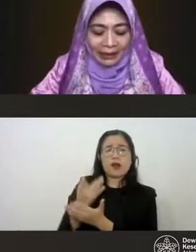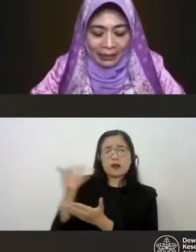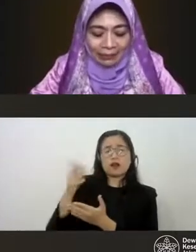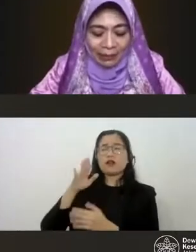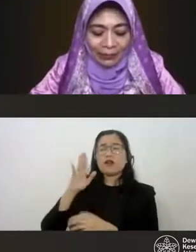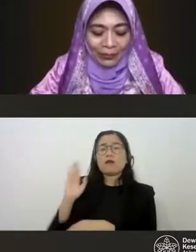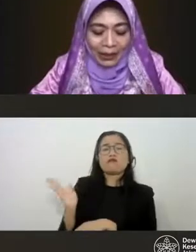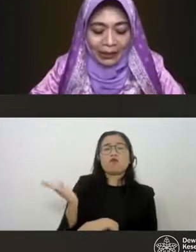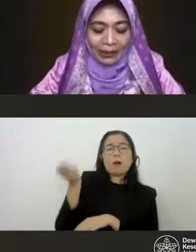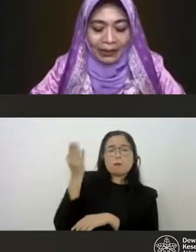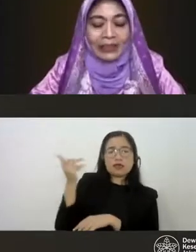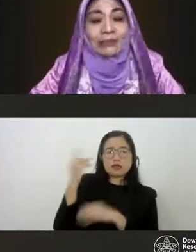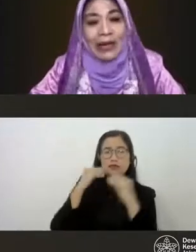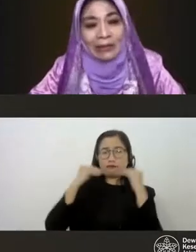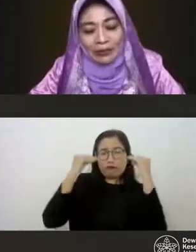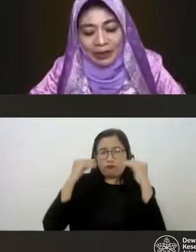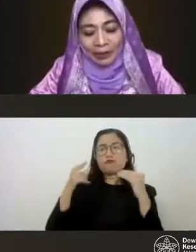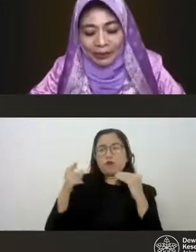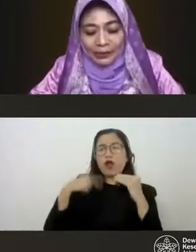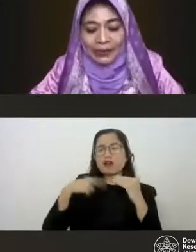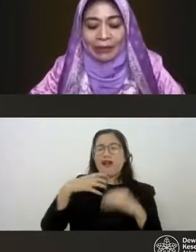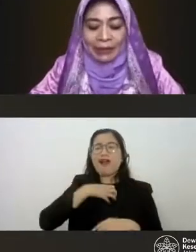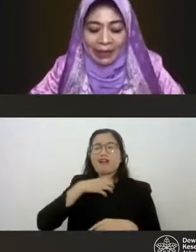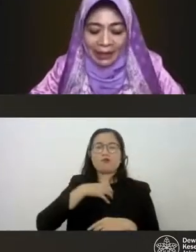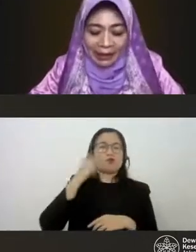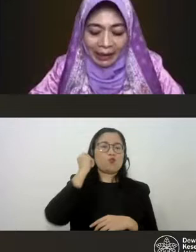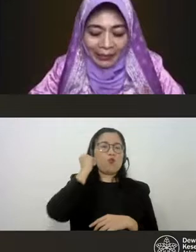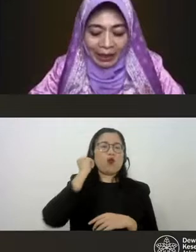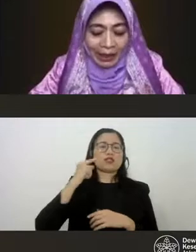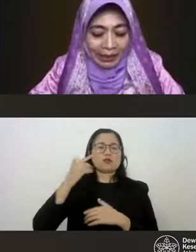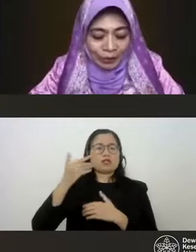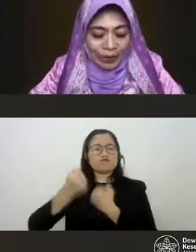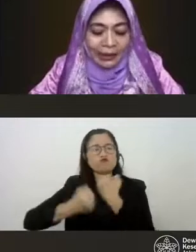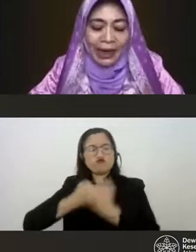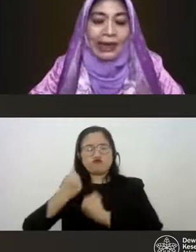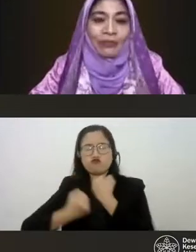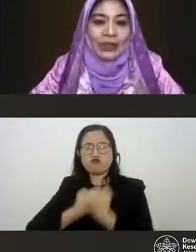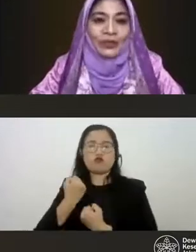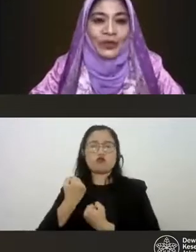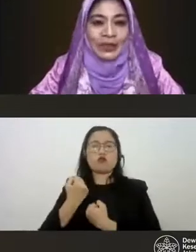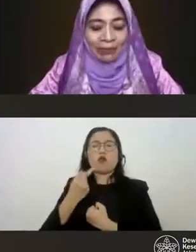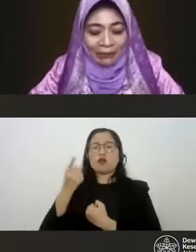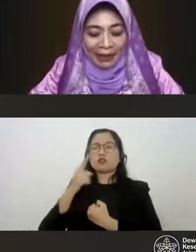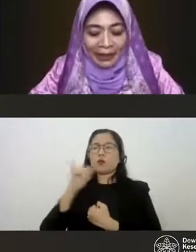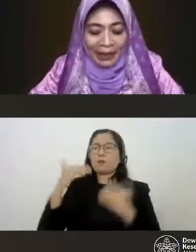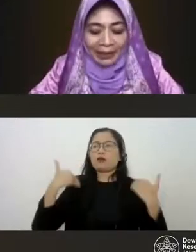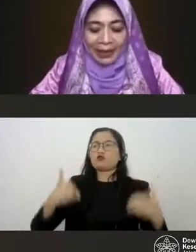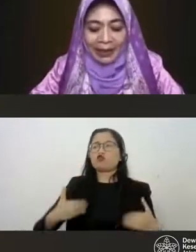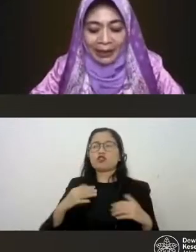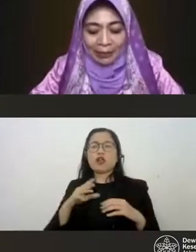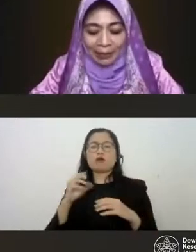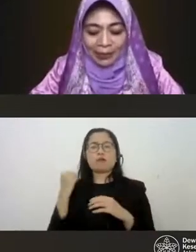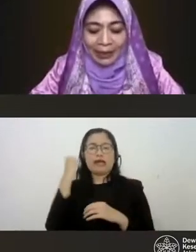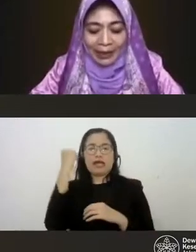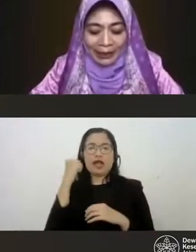hak-hak asasi perempuan sebagai manusia utuh dan merdeka. Tentu saja ada fungsi-fungsi yang berbeda di antara perempuan dan